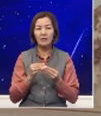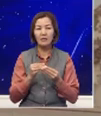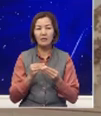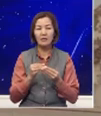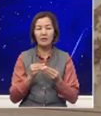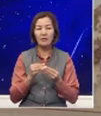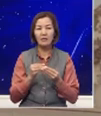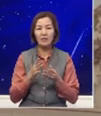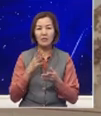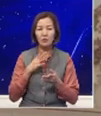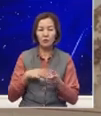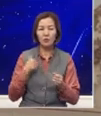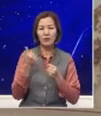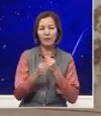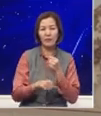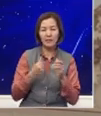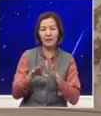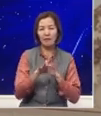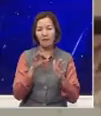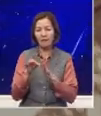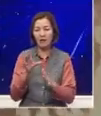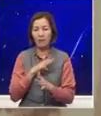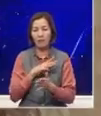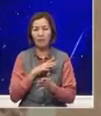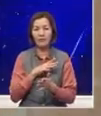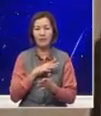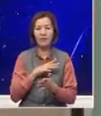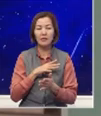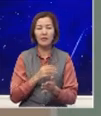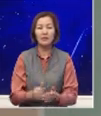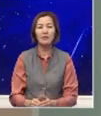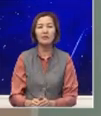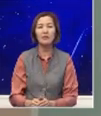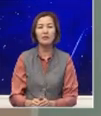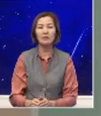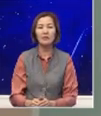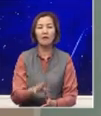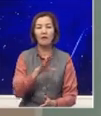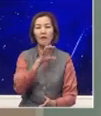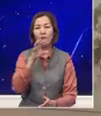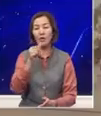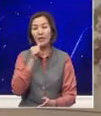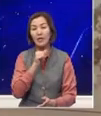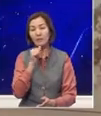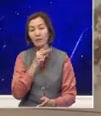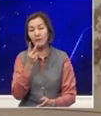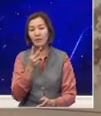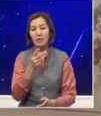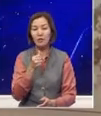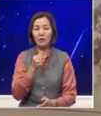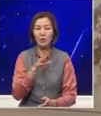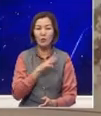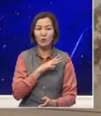ыстыққа төзімді материалдарын таңдаған болатынбыз. Мына плакатта қазір сол эксперименттердің кейбір